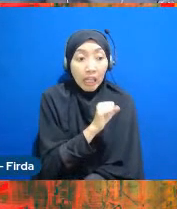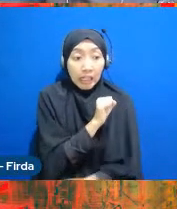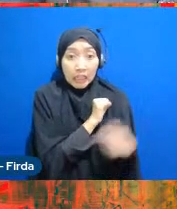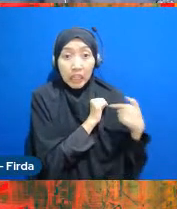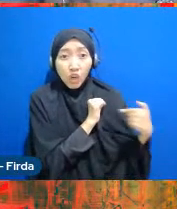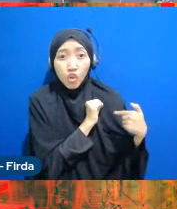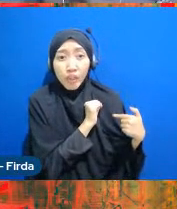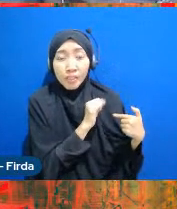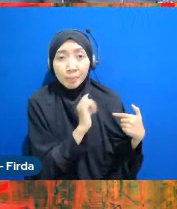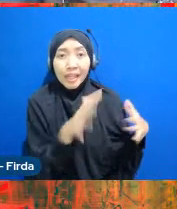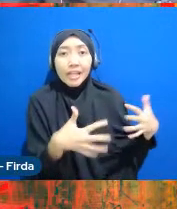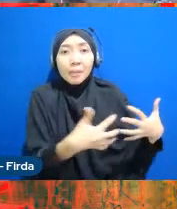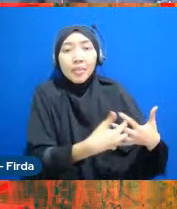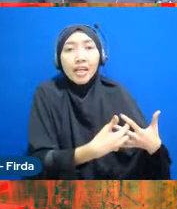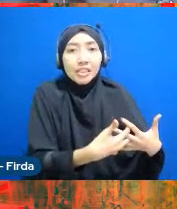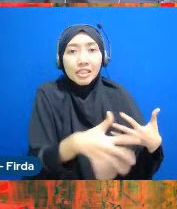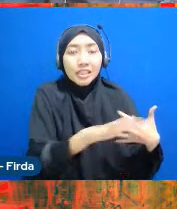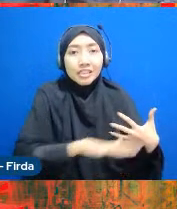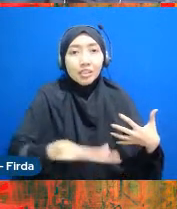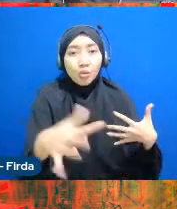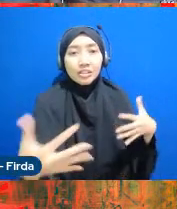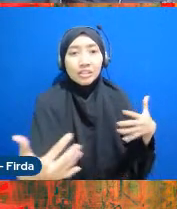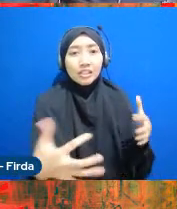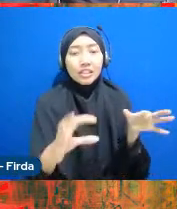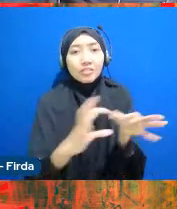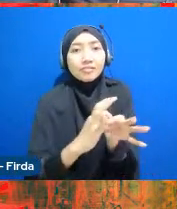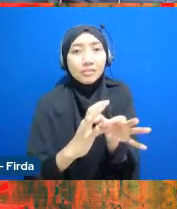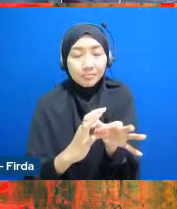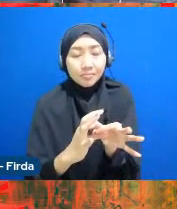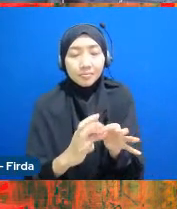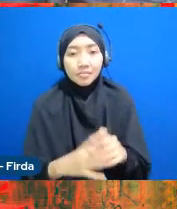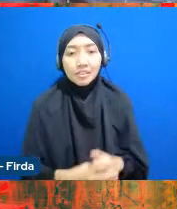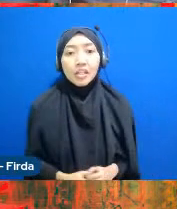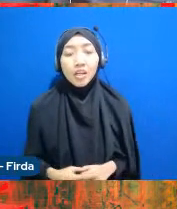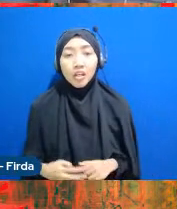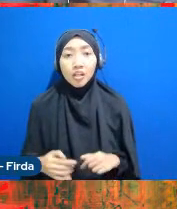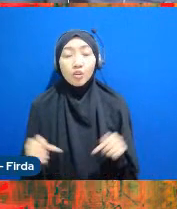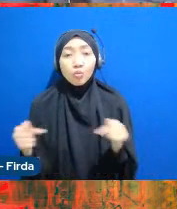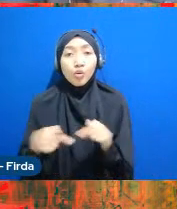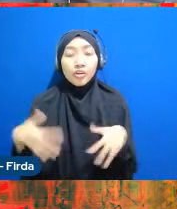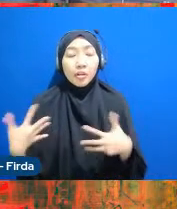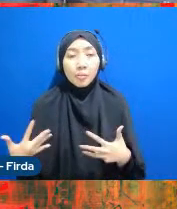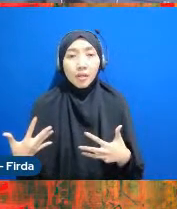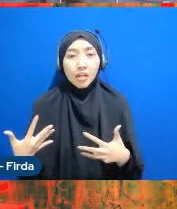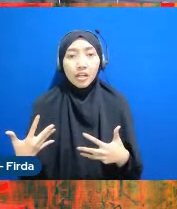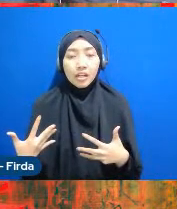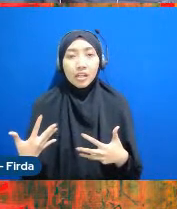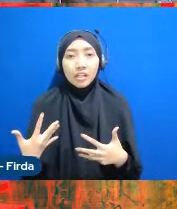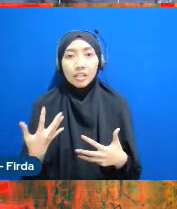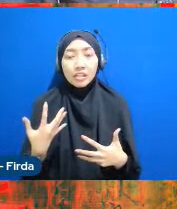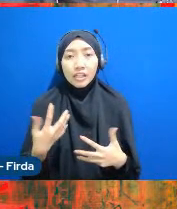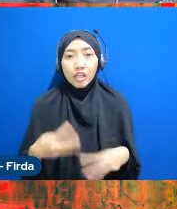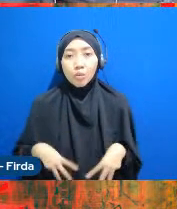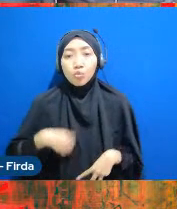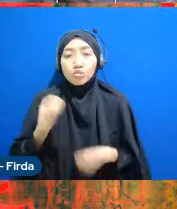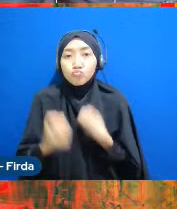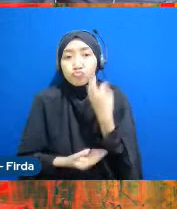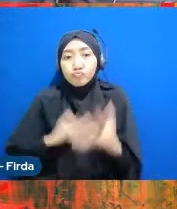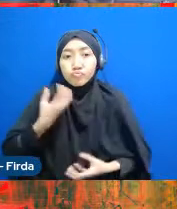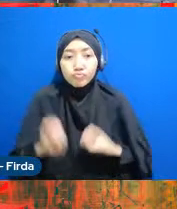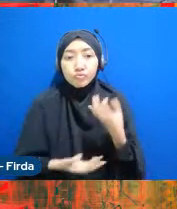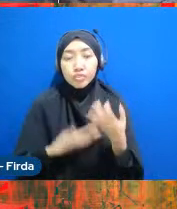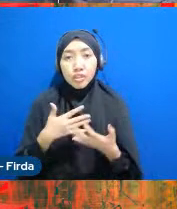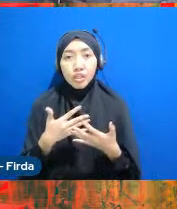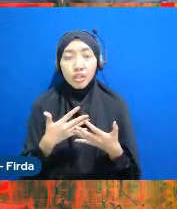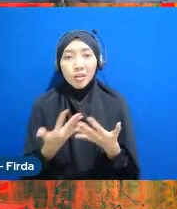sebagai adaptasi terhadap situasi tersebut. Nah, jadi ini berkaitan dengan gejolak emosi dan